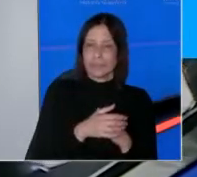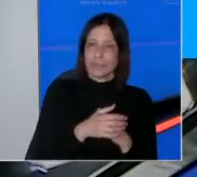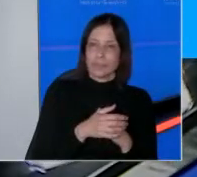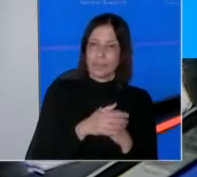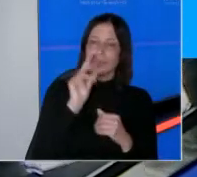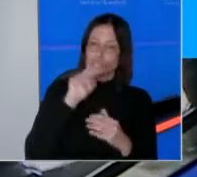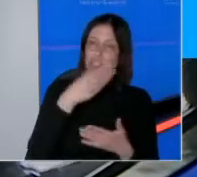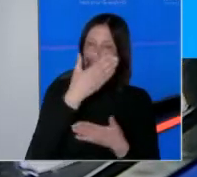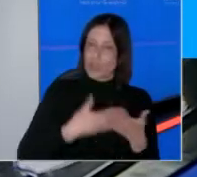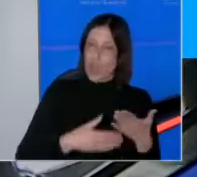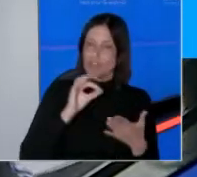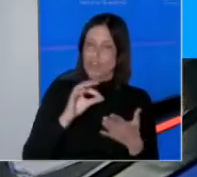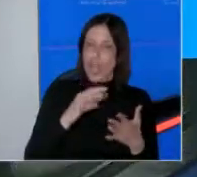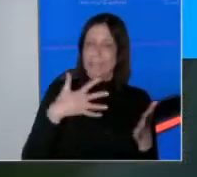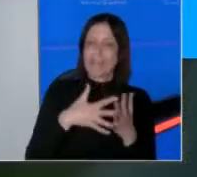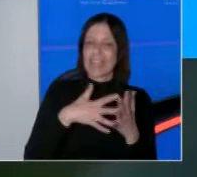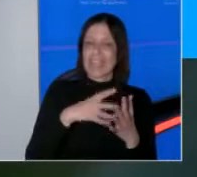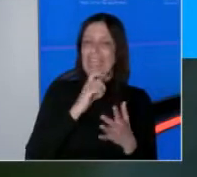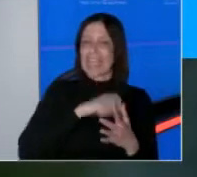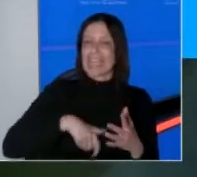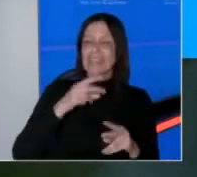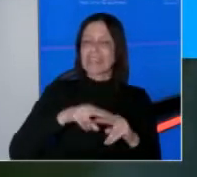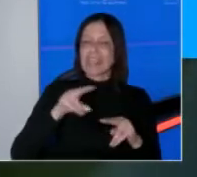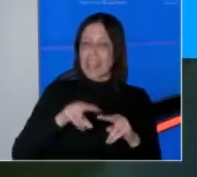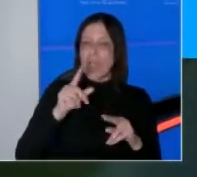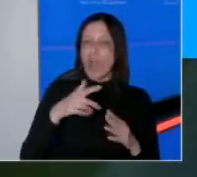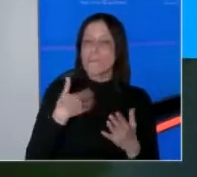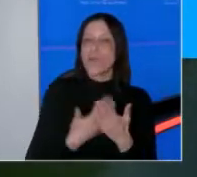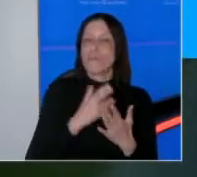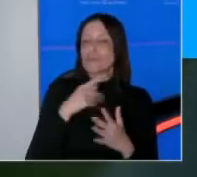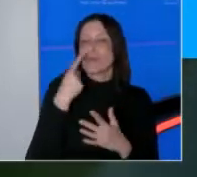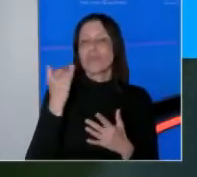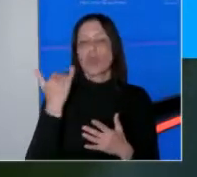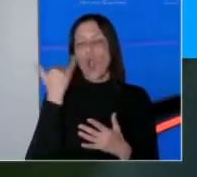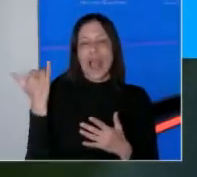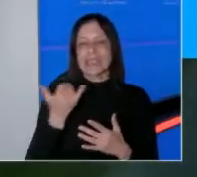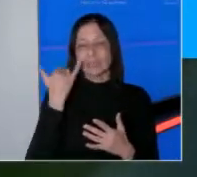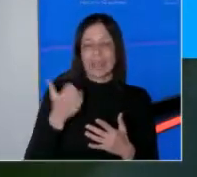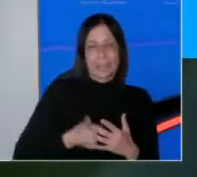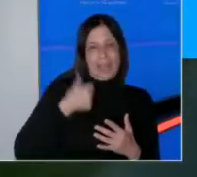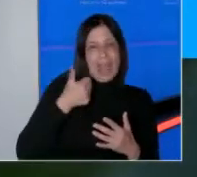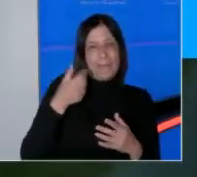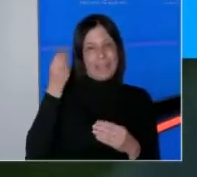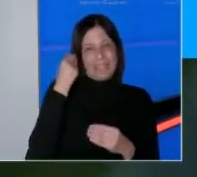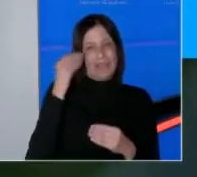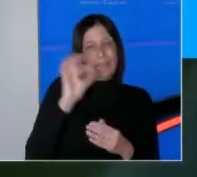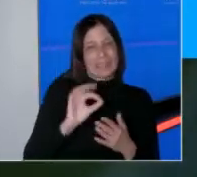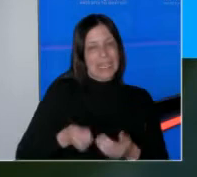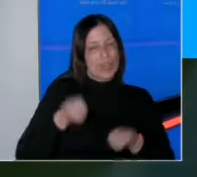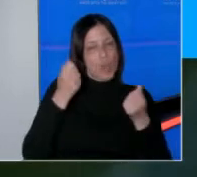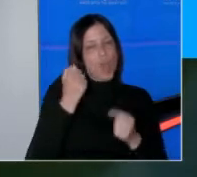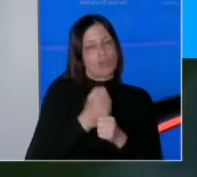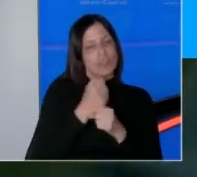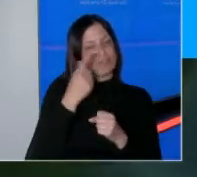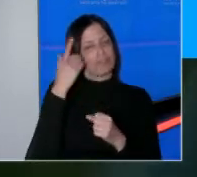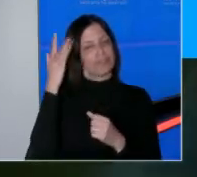יש דוח של מבקר עיריית נתניה, הוא מוכיח מה שאנחנו אומרים כל הזמן, שמנהלי בתי ספר במשרד החינוך עושים מה